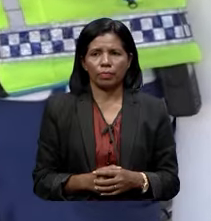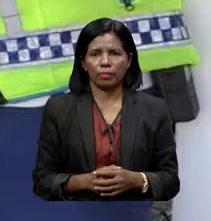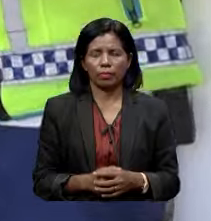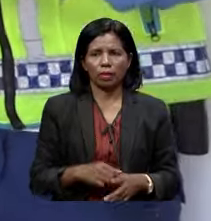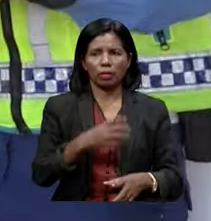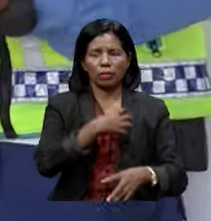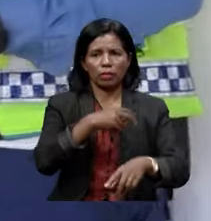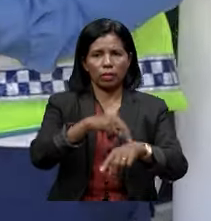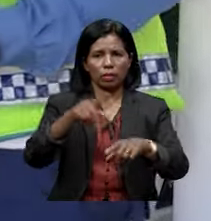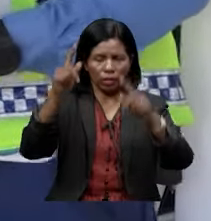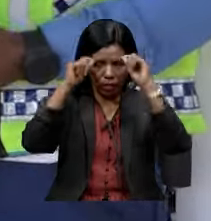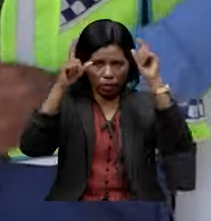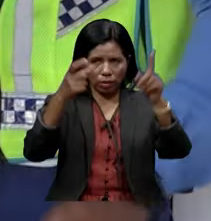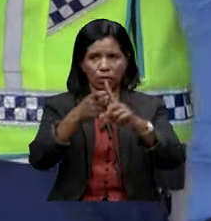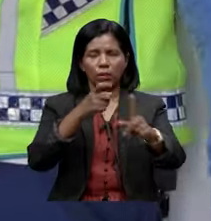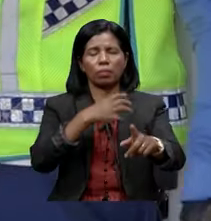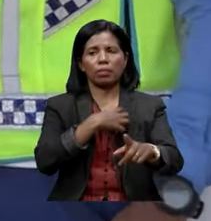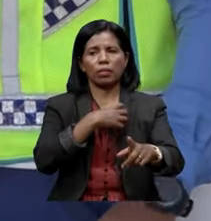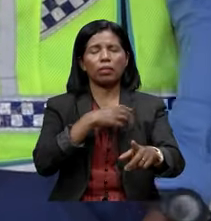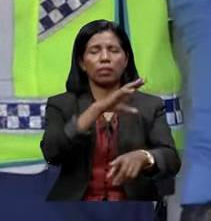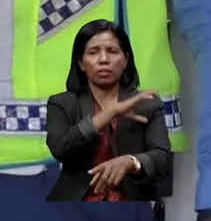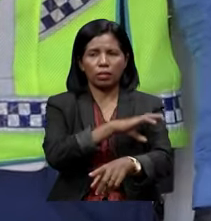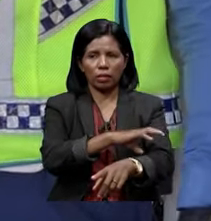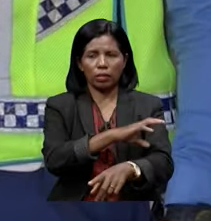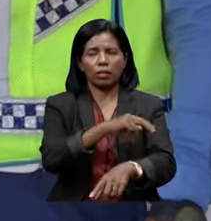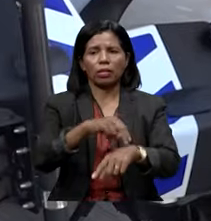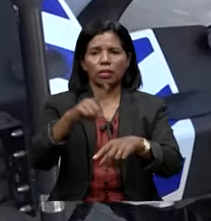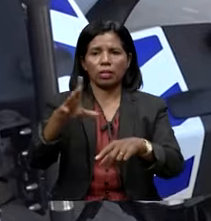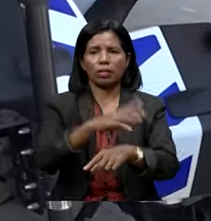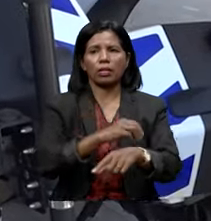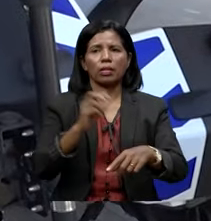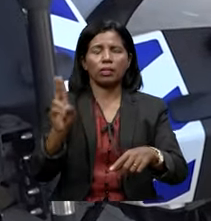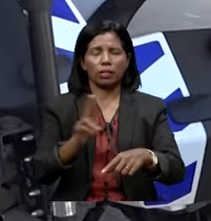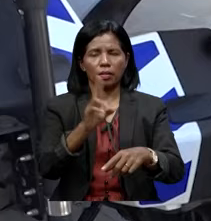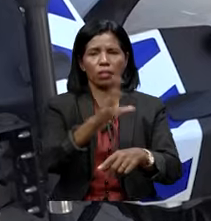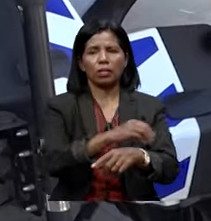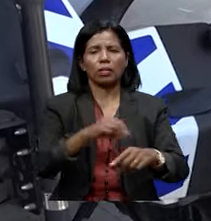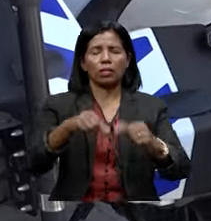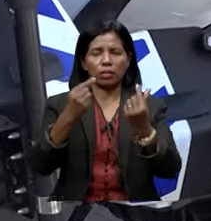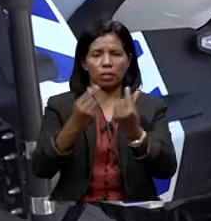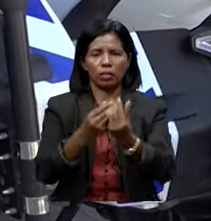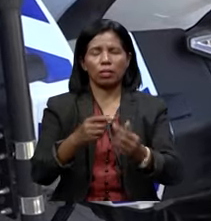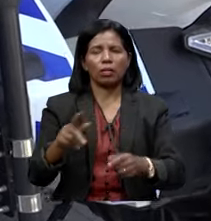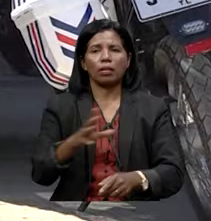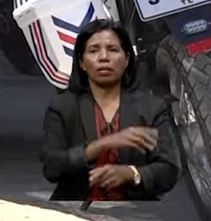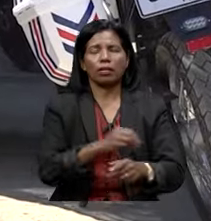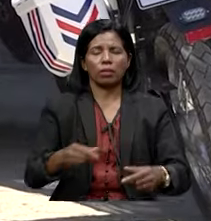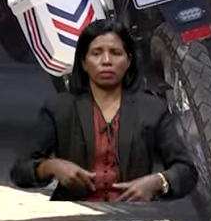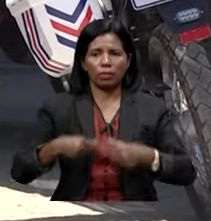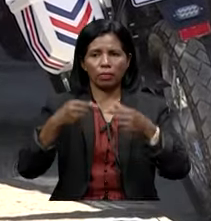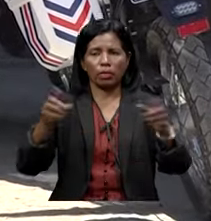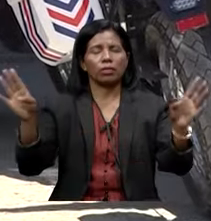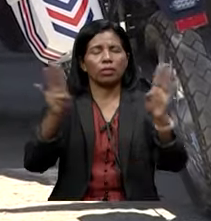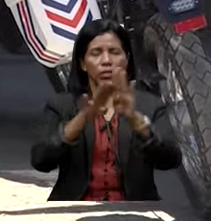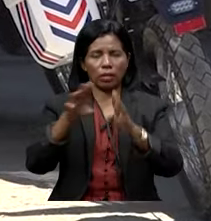Polícia Nacional Timor-Leste e a Polícia Trânsito e Segurança Rodoviária Nacional executa a tarefa nebe equipa conjunta Pombo Mutin atribui a